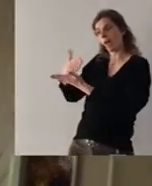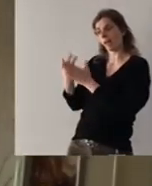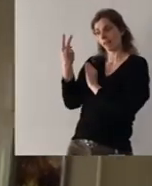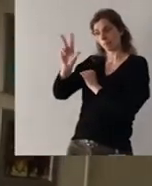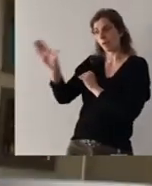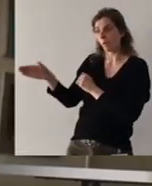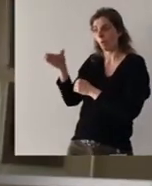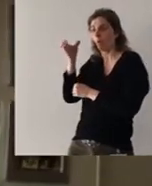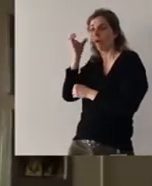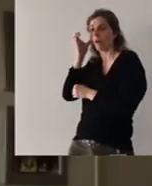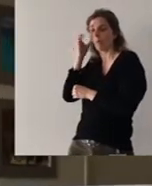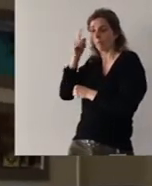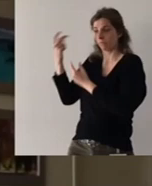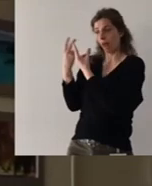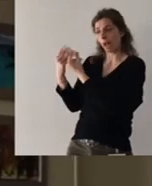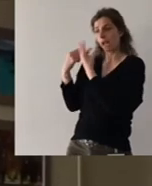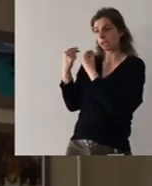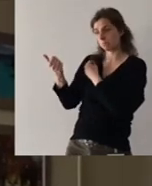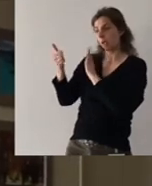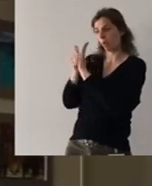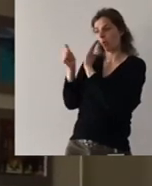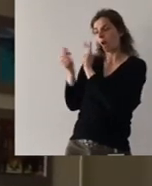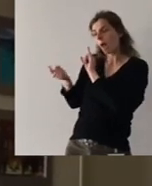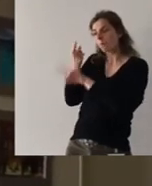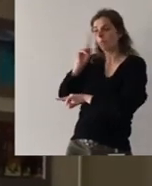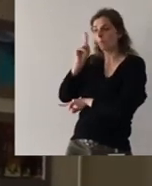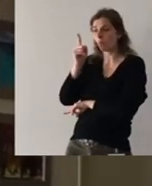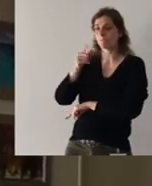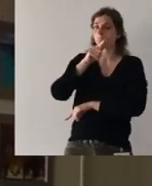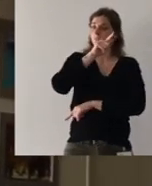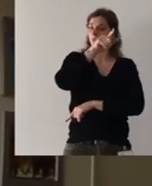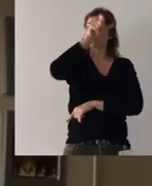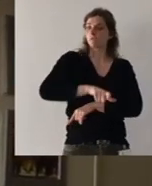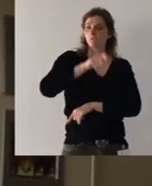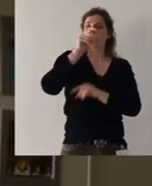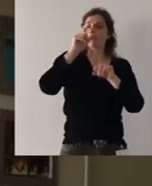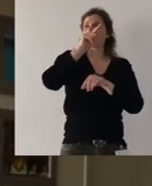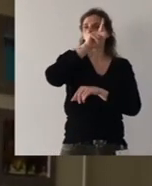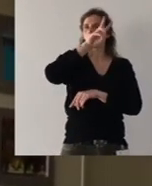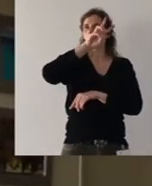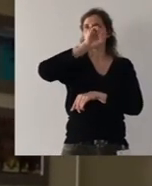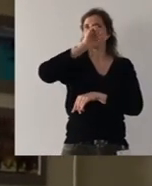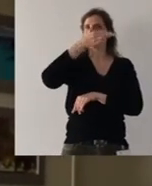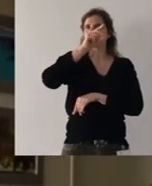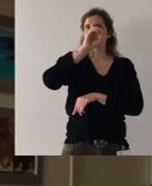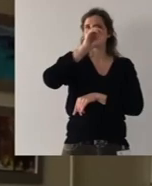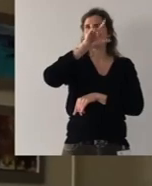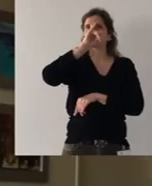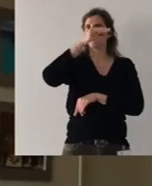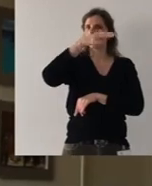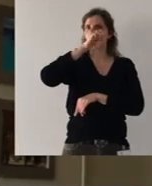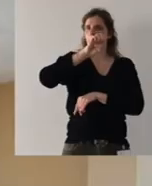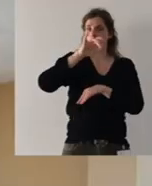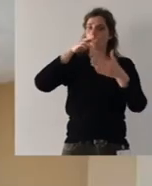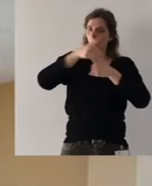votre interprète nous expliquer un petit peu l'importance de sa fonction et Gwendoline, qui est une usagée de